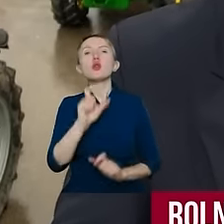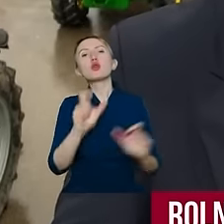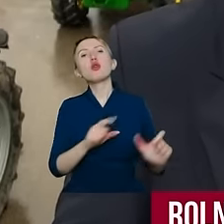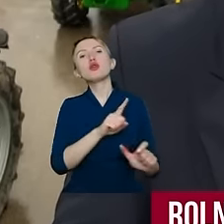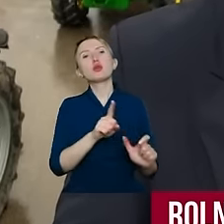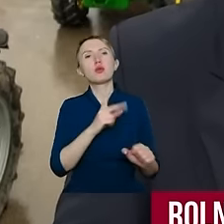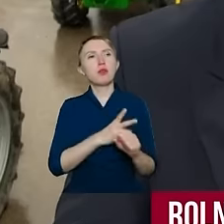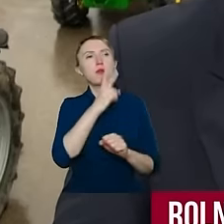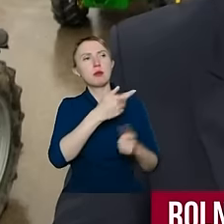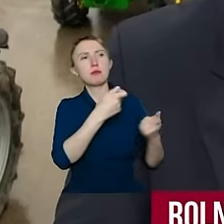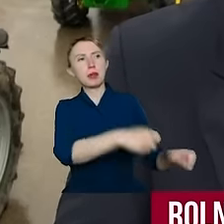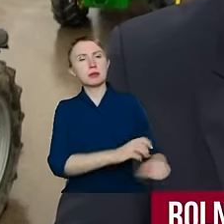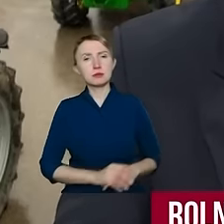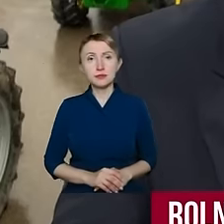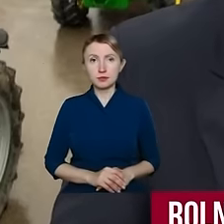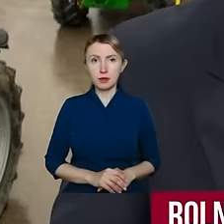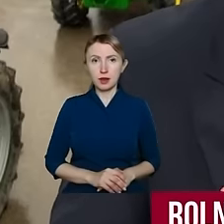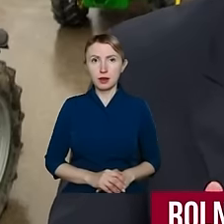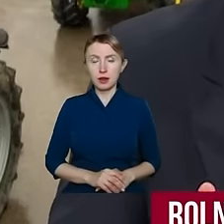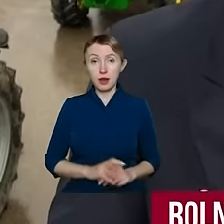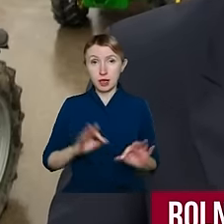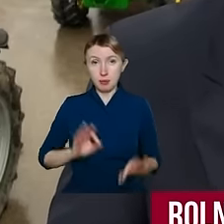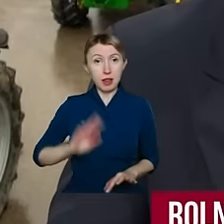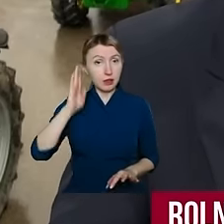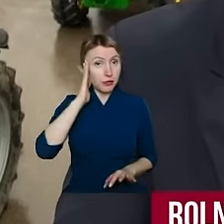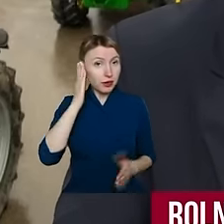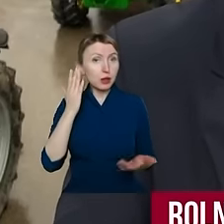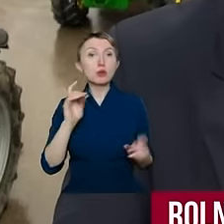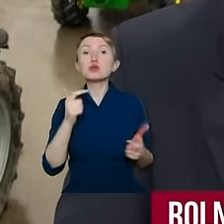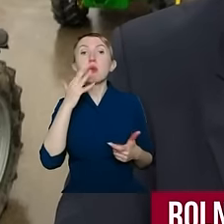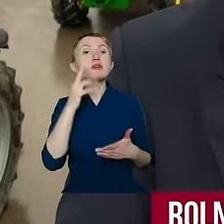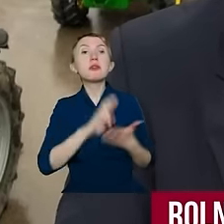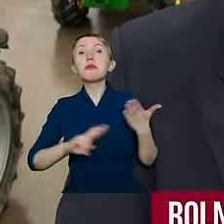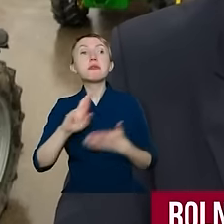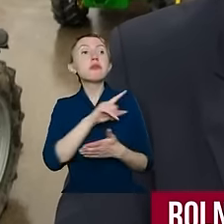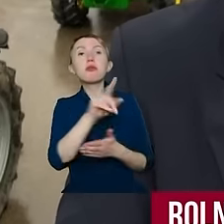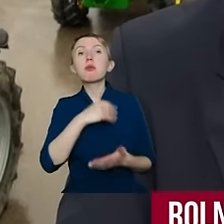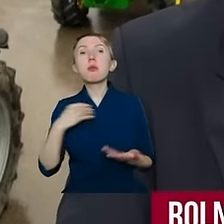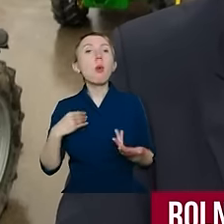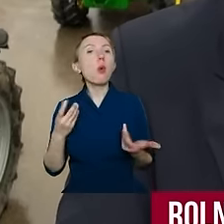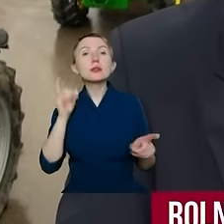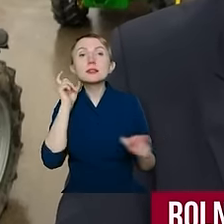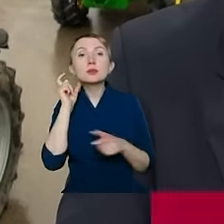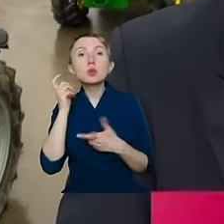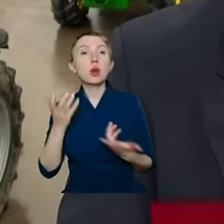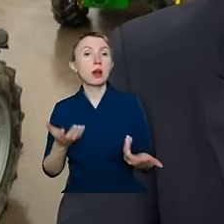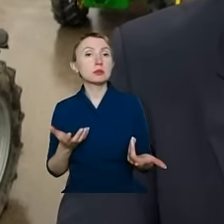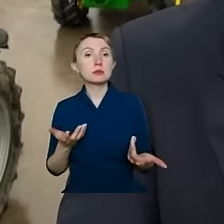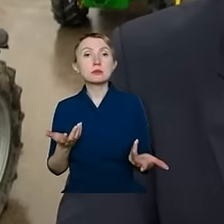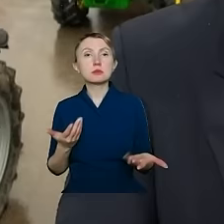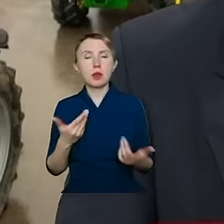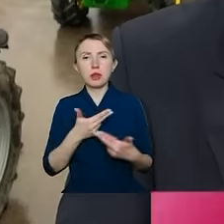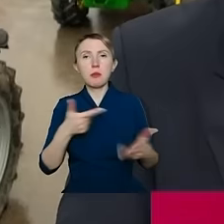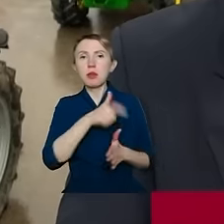wejście zablokowano. Czy pan ma informacje, czy też co mówi się w regionach, co mówi się w Polsce gminnej, powiatowej na temat tej